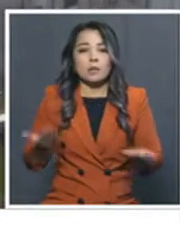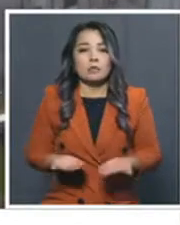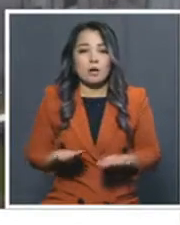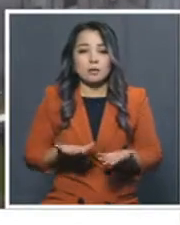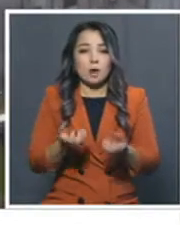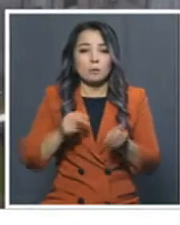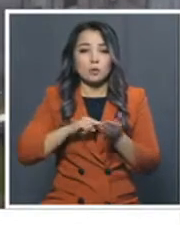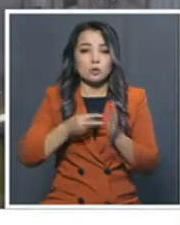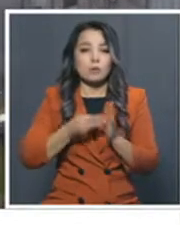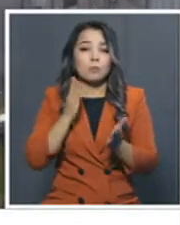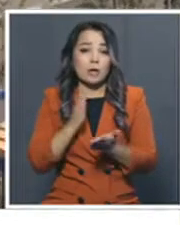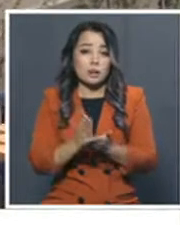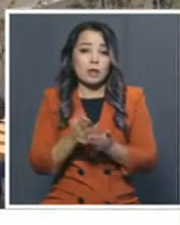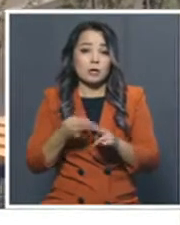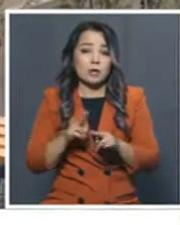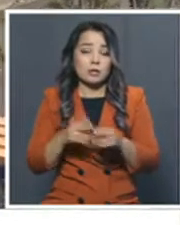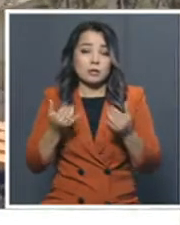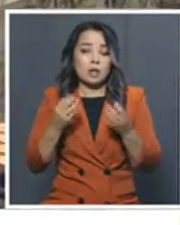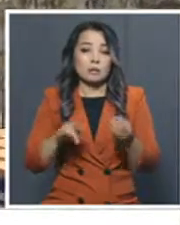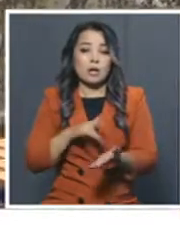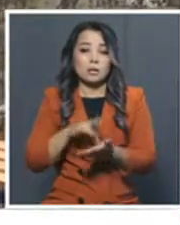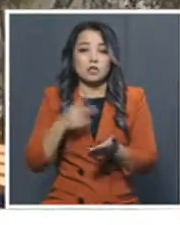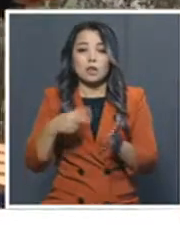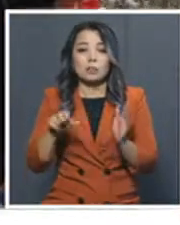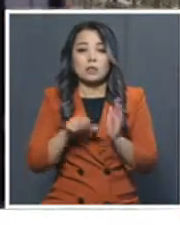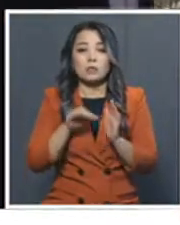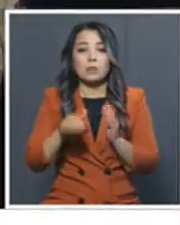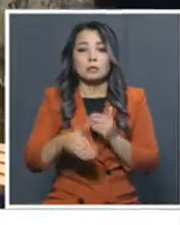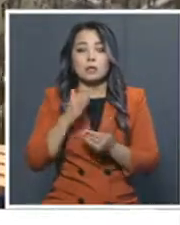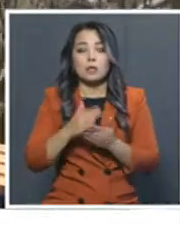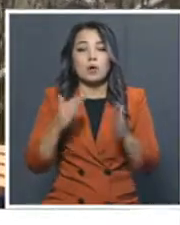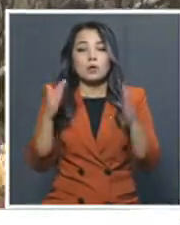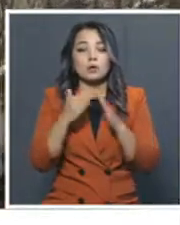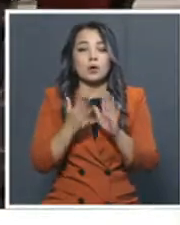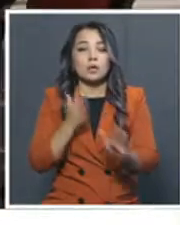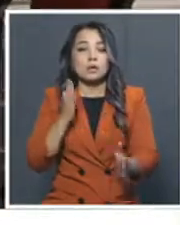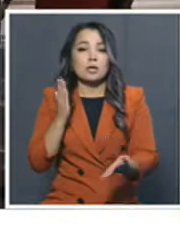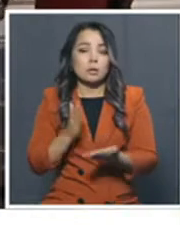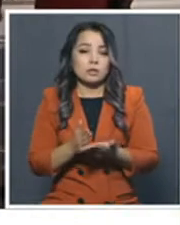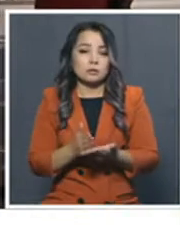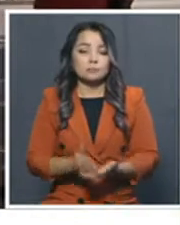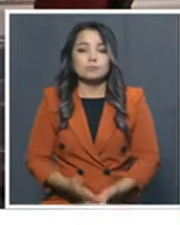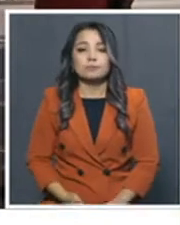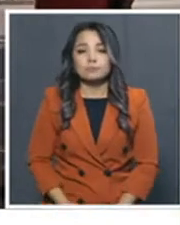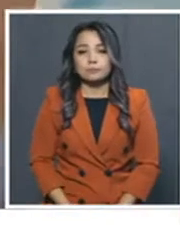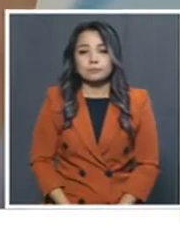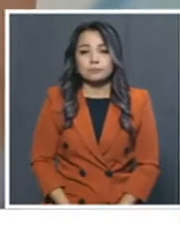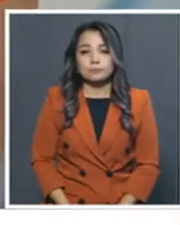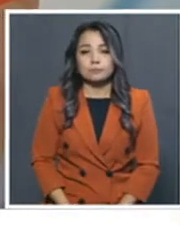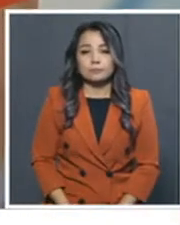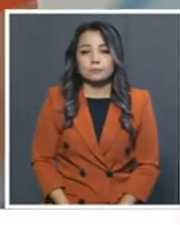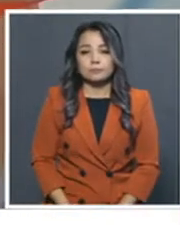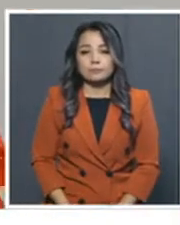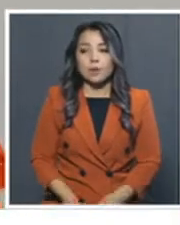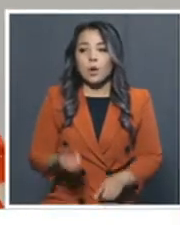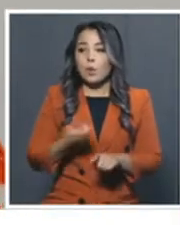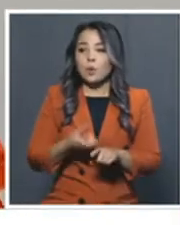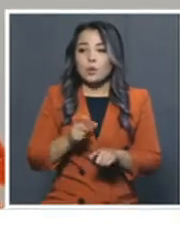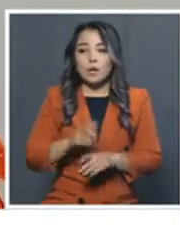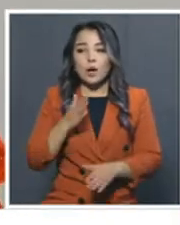деп жоспарлануда. Қазір шаһарда 26 000-нан астам адам үй кезегінде тұр. Өте